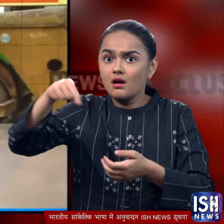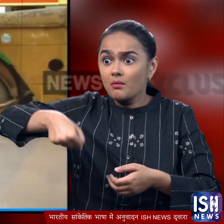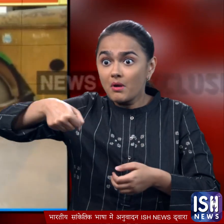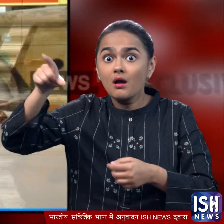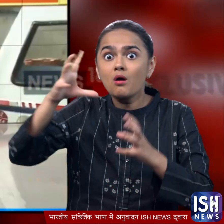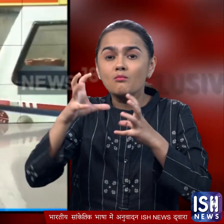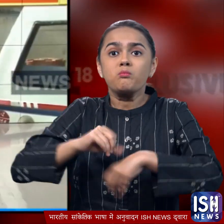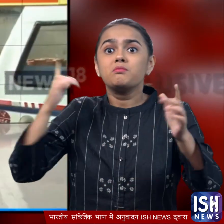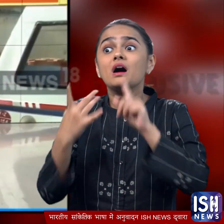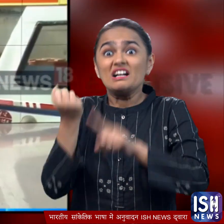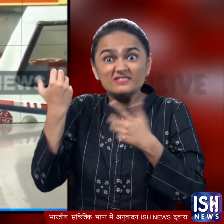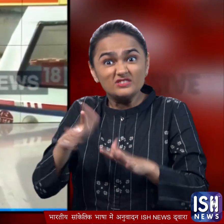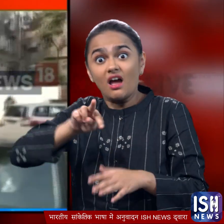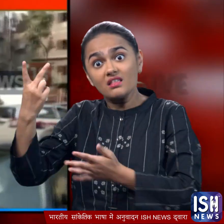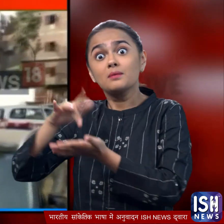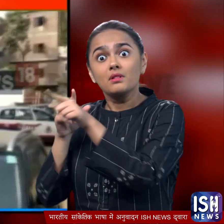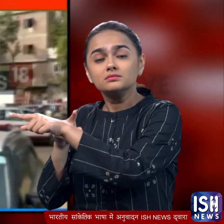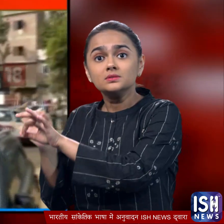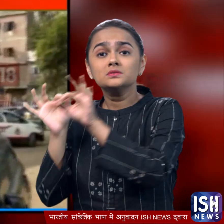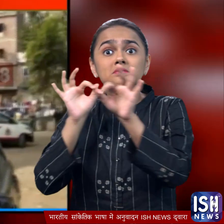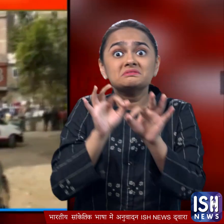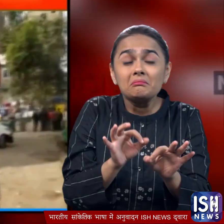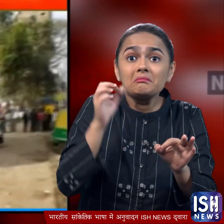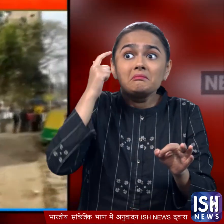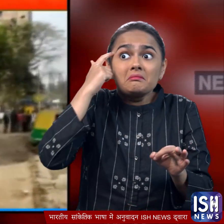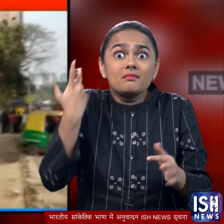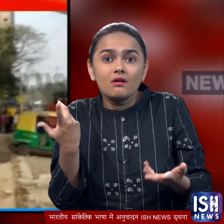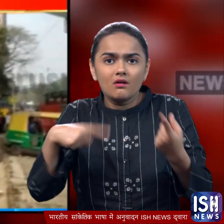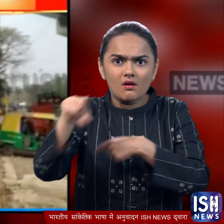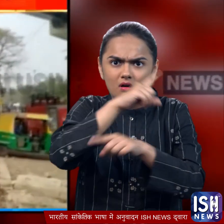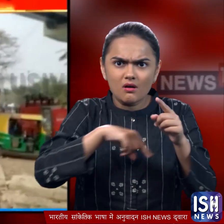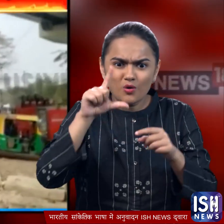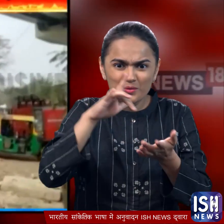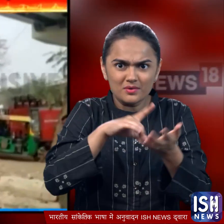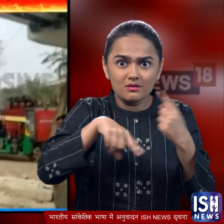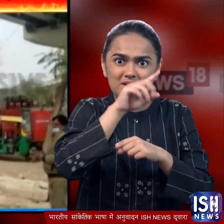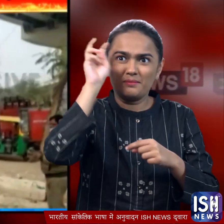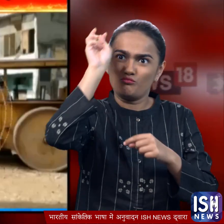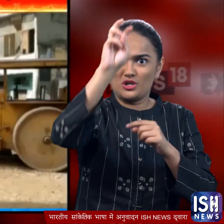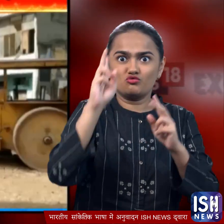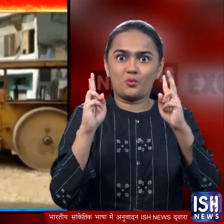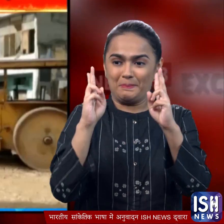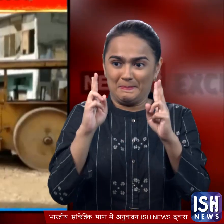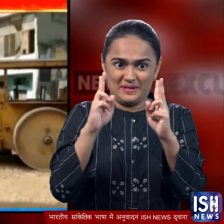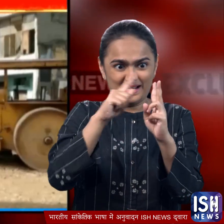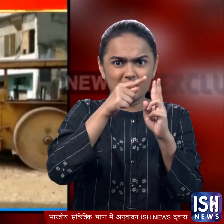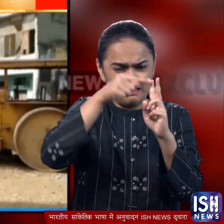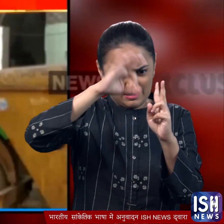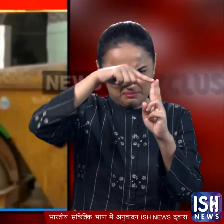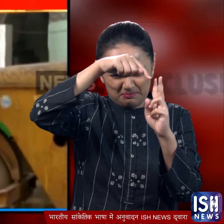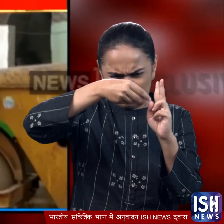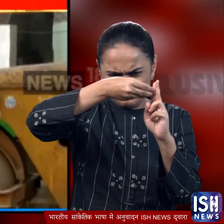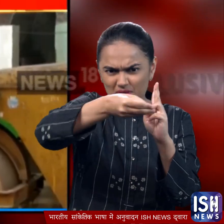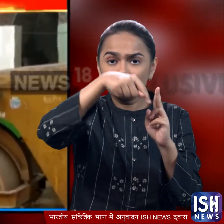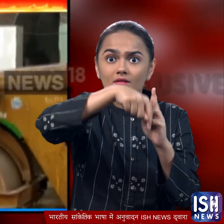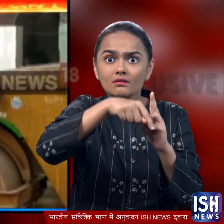बैग में बम बरामद हुआ था। और यही वजह रही कि त्रिलोकपुरी इलाके में मेट्रो पिलर के नजदीक 2 लावारिस बैग मिलने की खबर